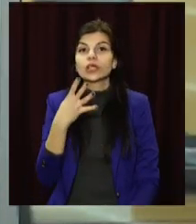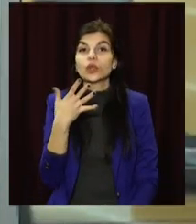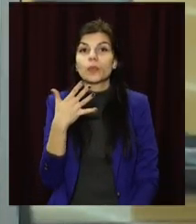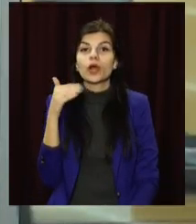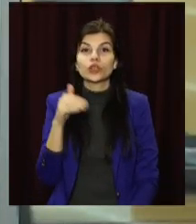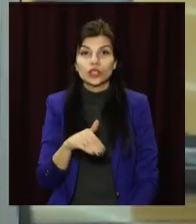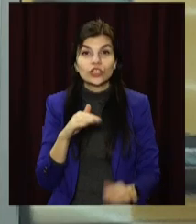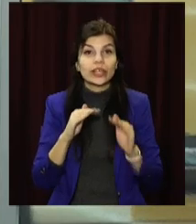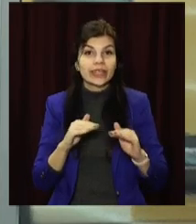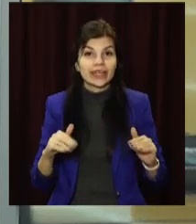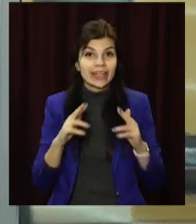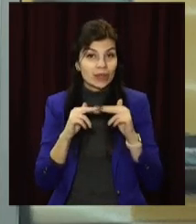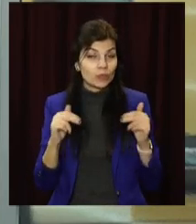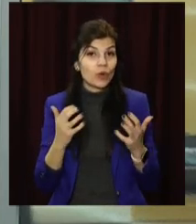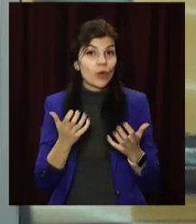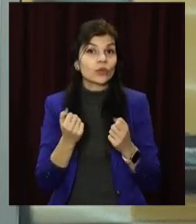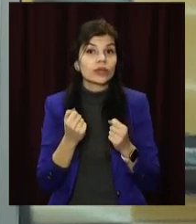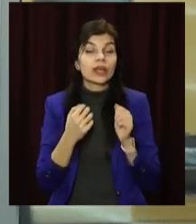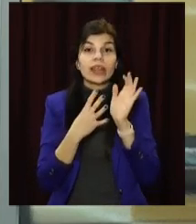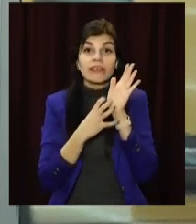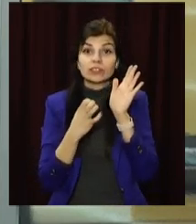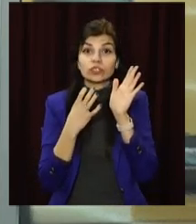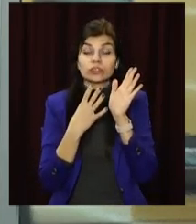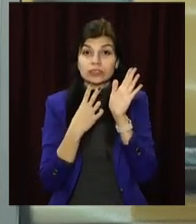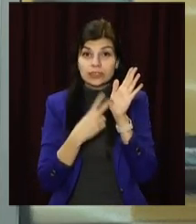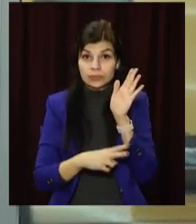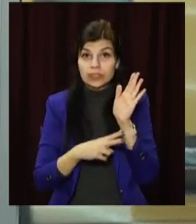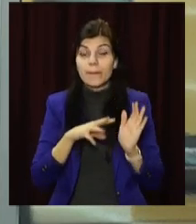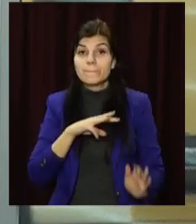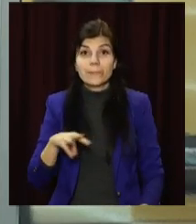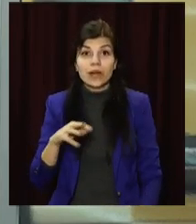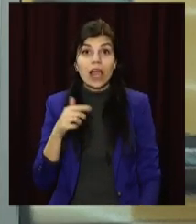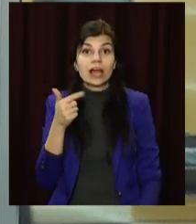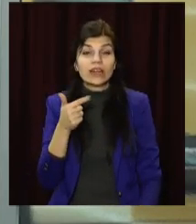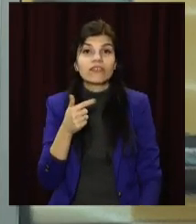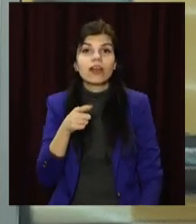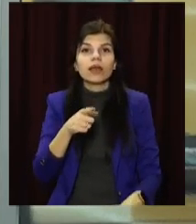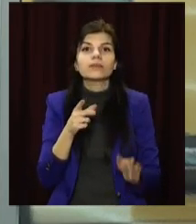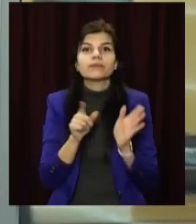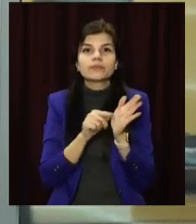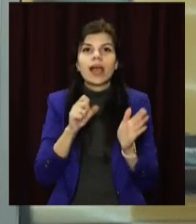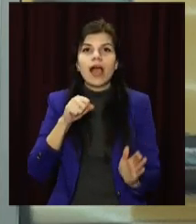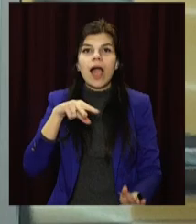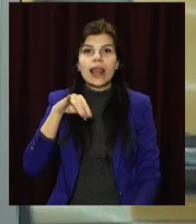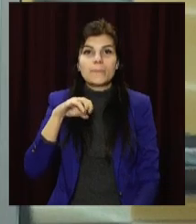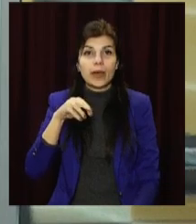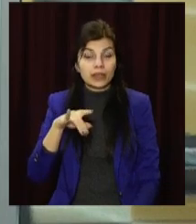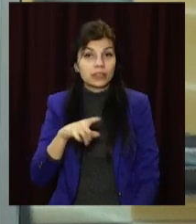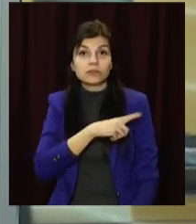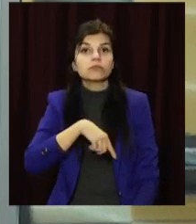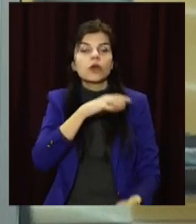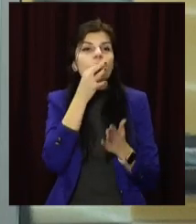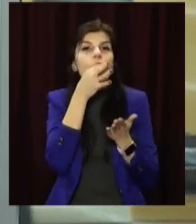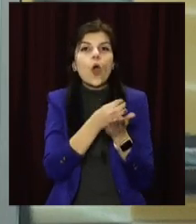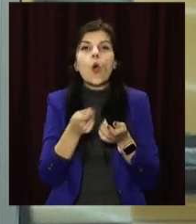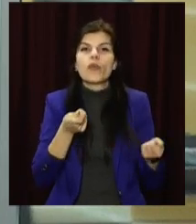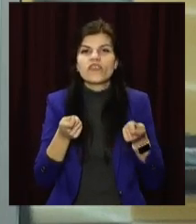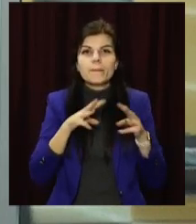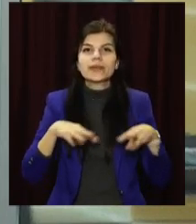«45 тисяч дітей Дніпропетровщини отримали 970 мільйонів гривень аліментів. Про це повідомив керівник Південно-Східного межрегіонального